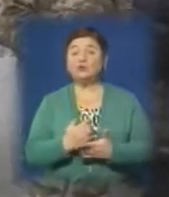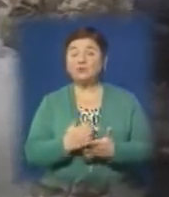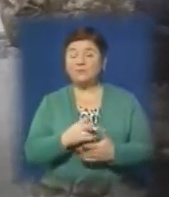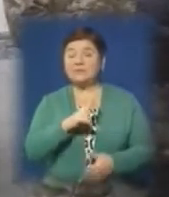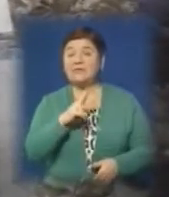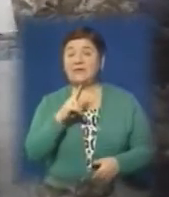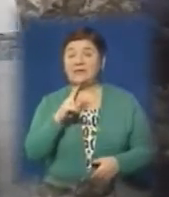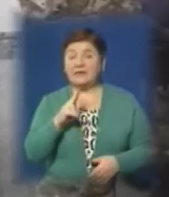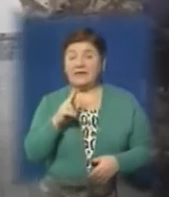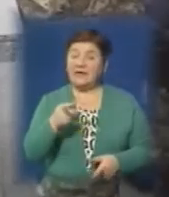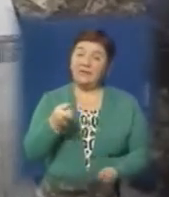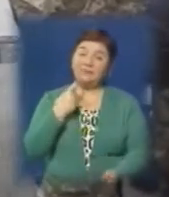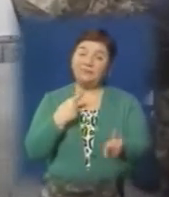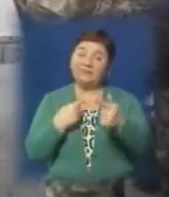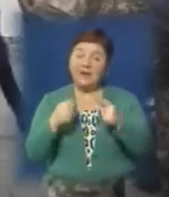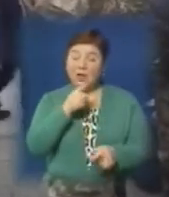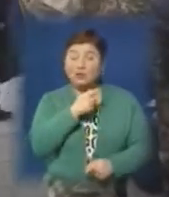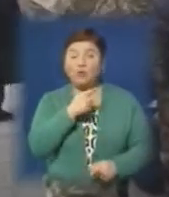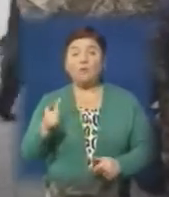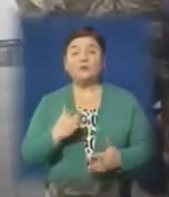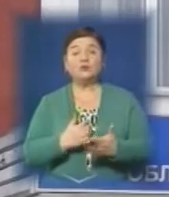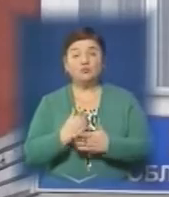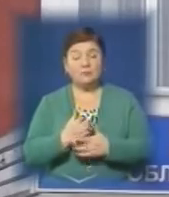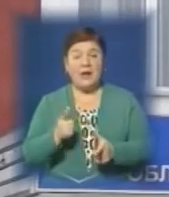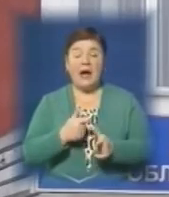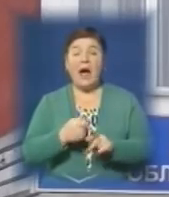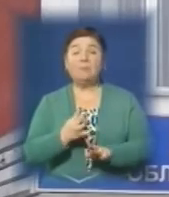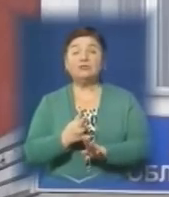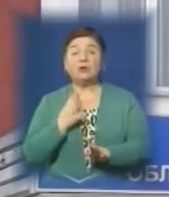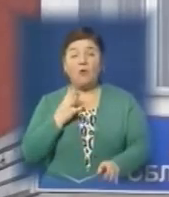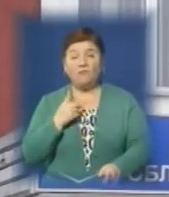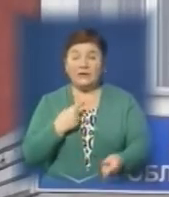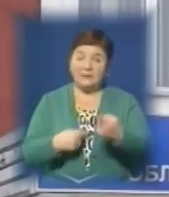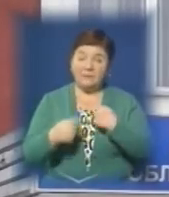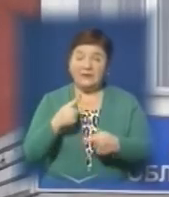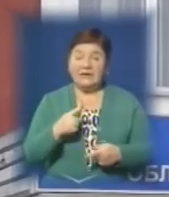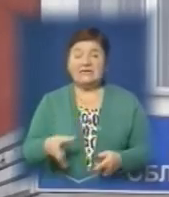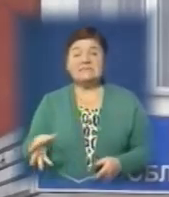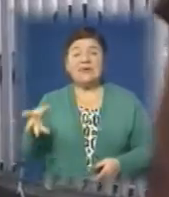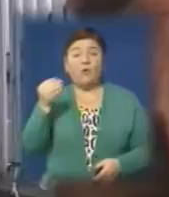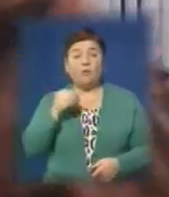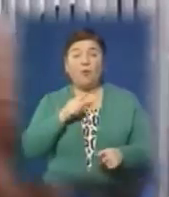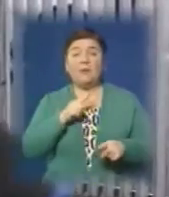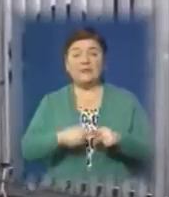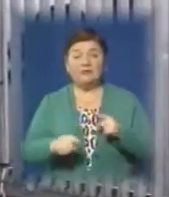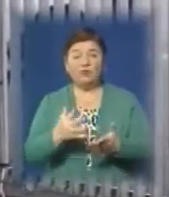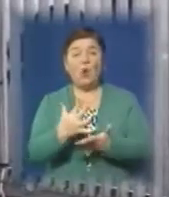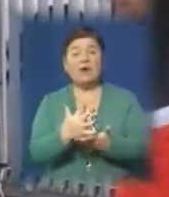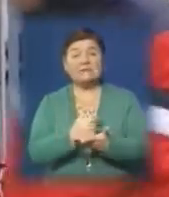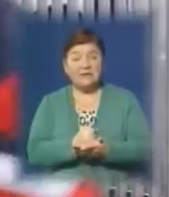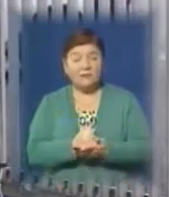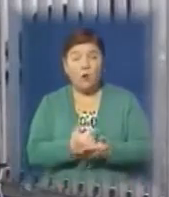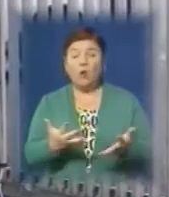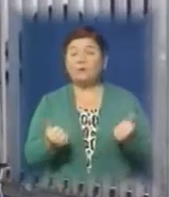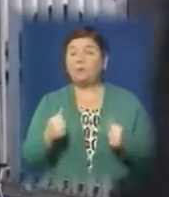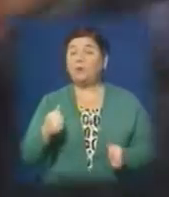які демобілізувалися після строкової служби чи чергової хвилі демобілізації, зараховуються до оперативного резерву. В разі